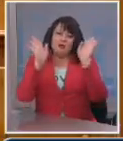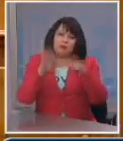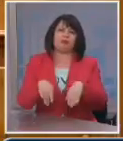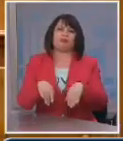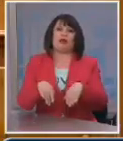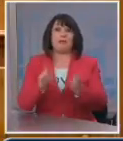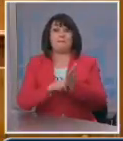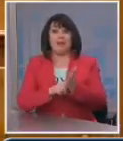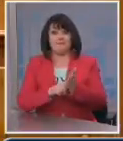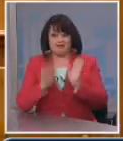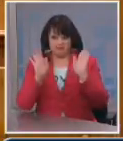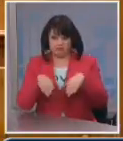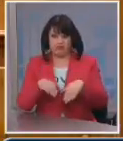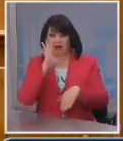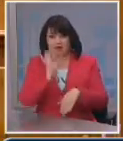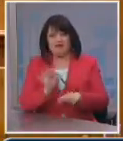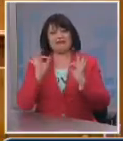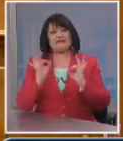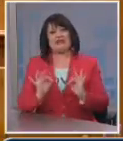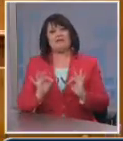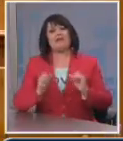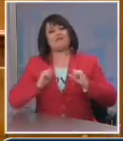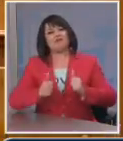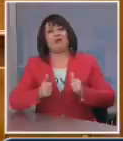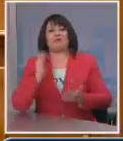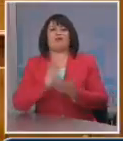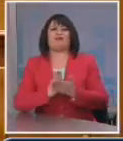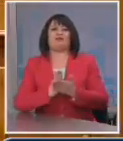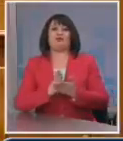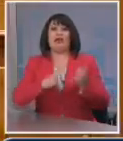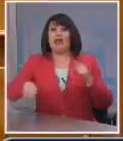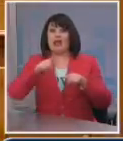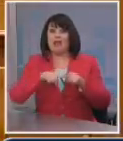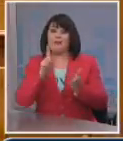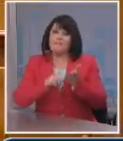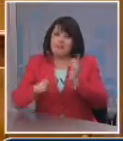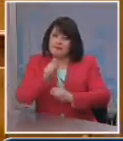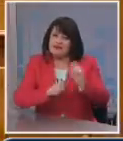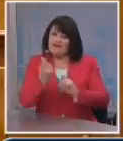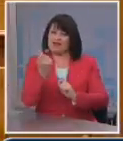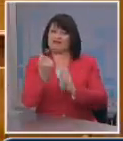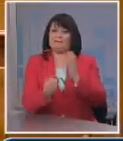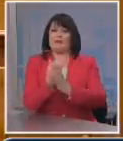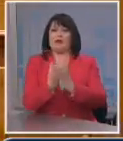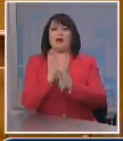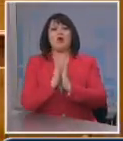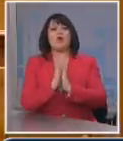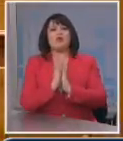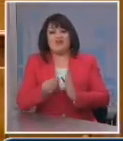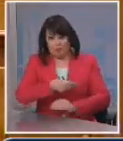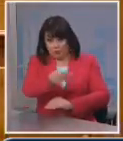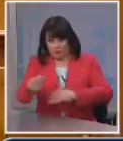με ειλικρίνεια, με συνέπεια και με αποφασιστικότητα. Η χώρα πρέπει να δημιουργήσει πλούτο και να μην αναδιανέμει τη